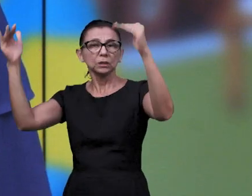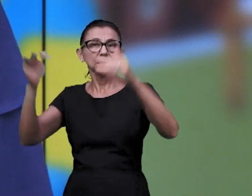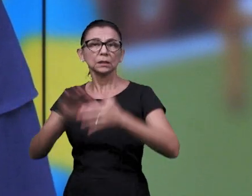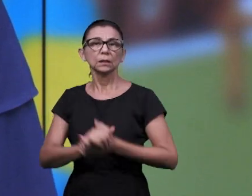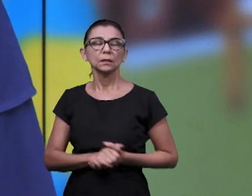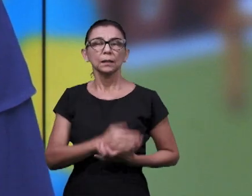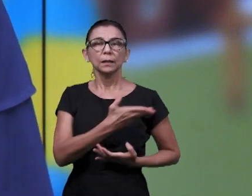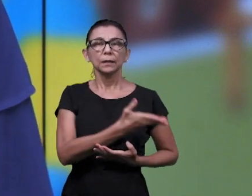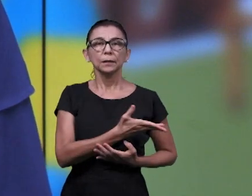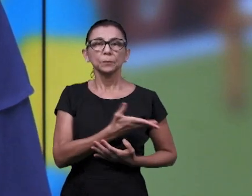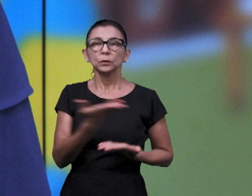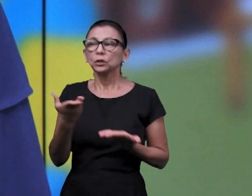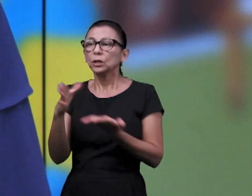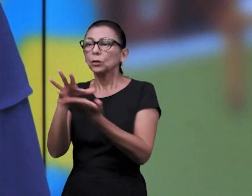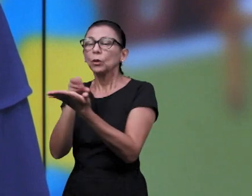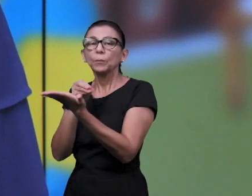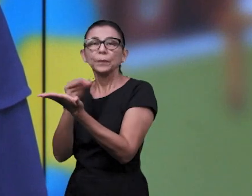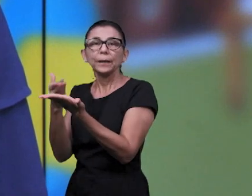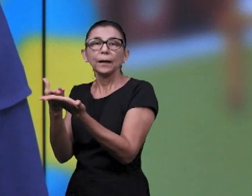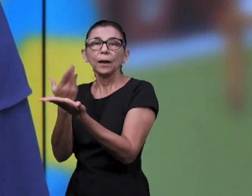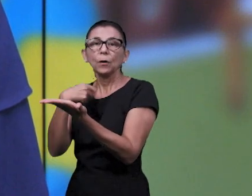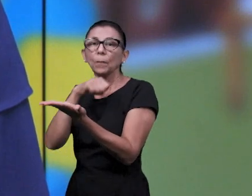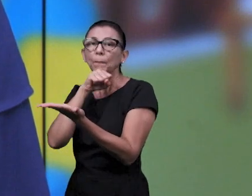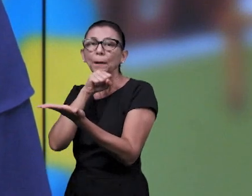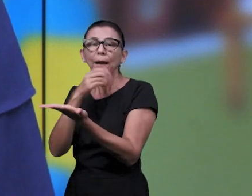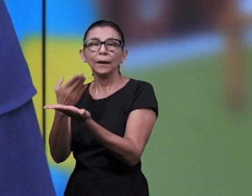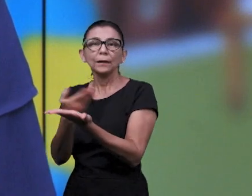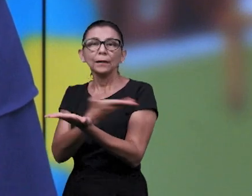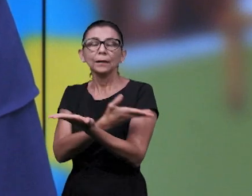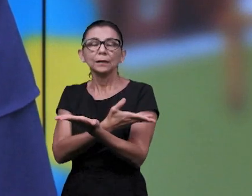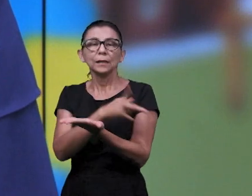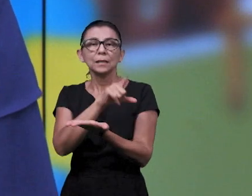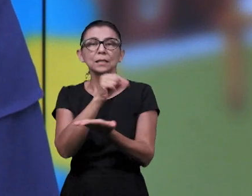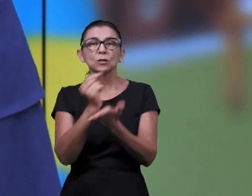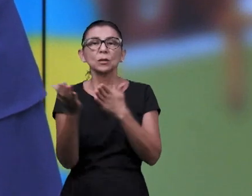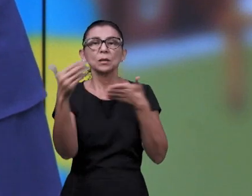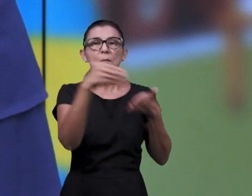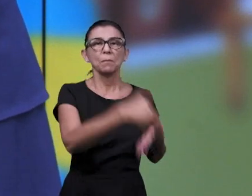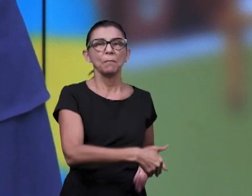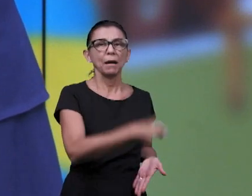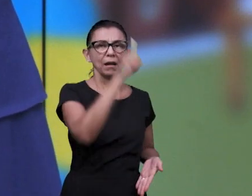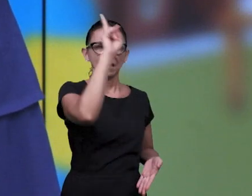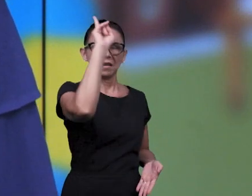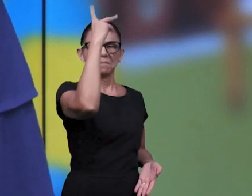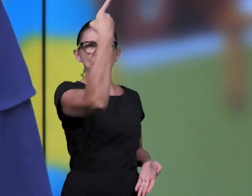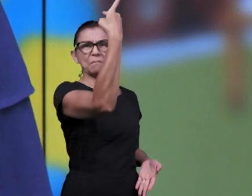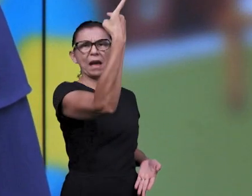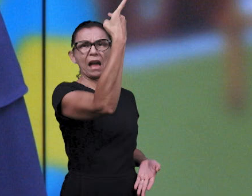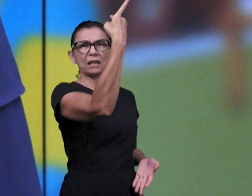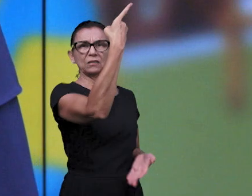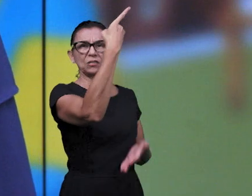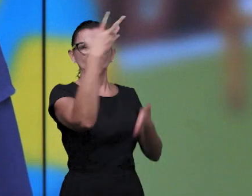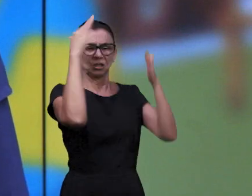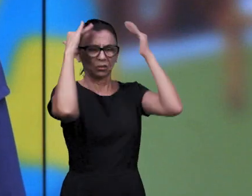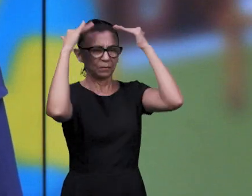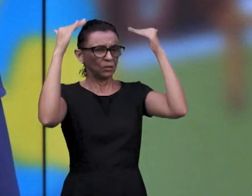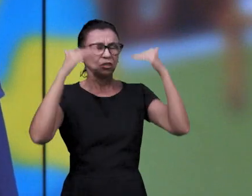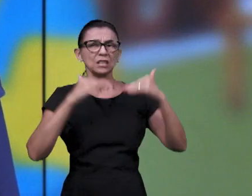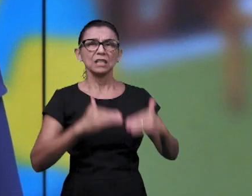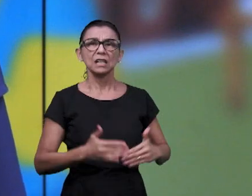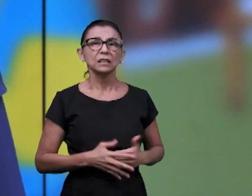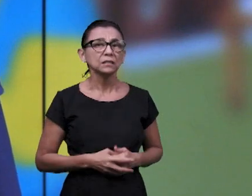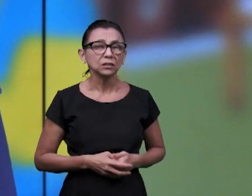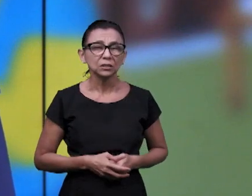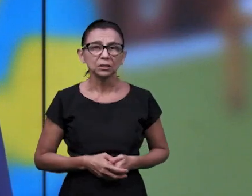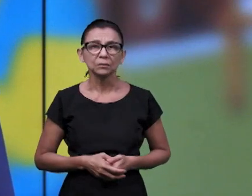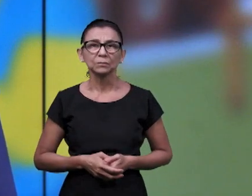l'exemple de son père, il a fait le mauvais choix. Il est devenu le fils rebelle, insensé. Et nous pouvons voir